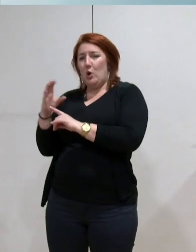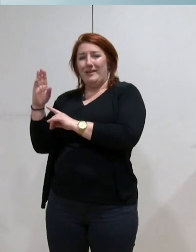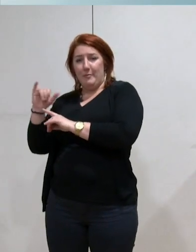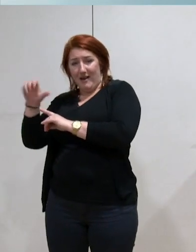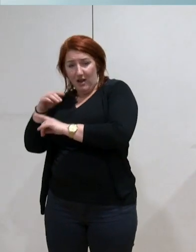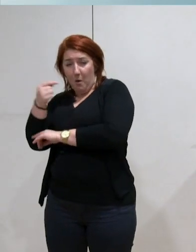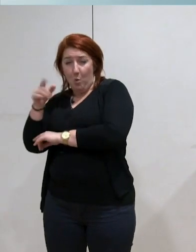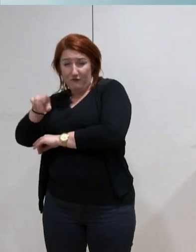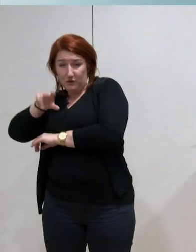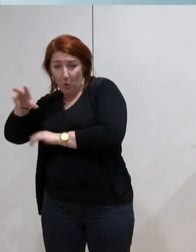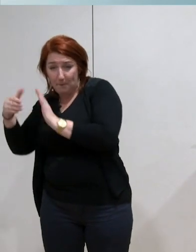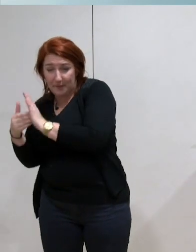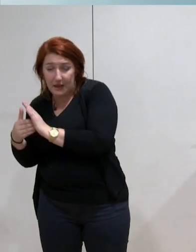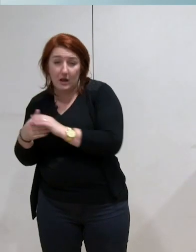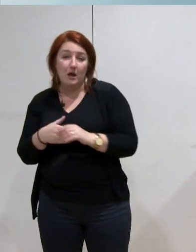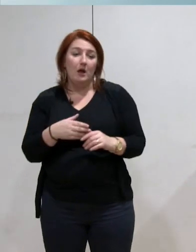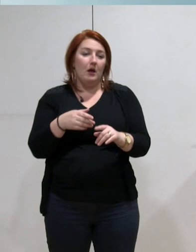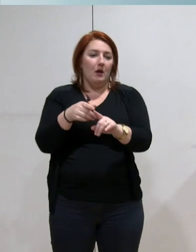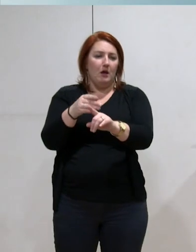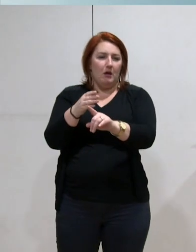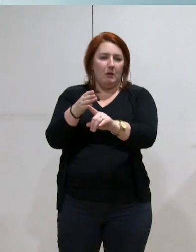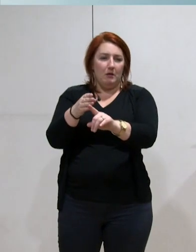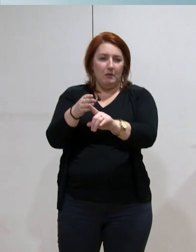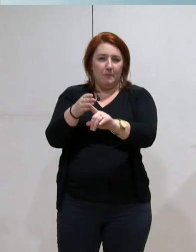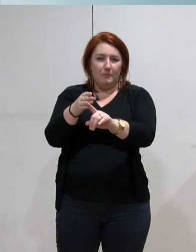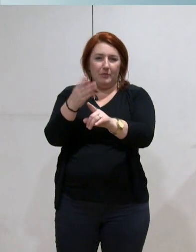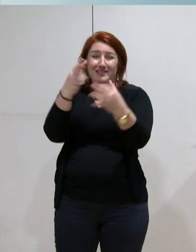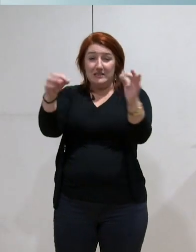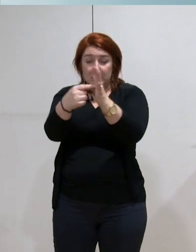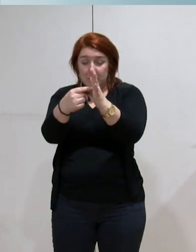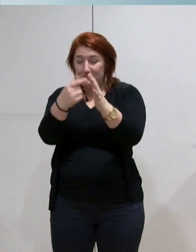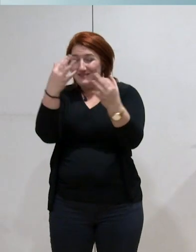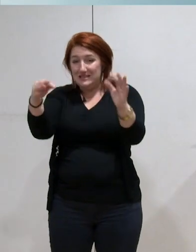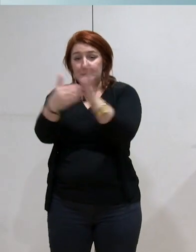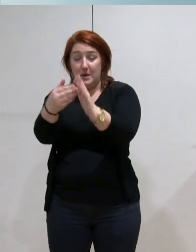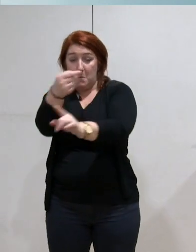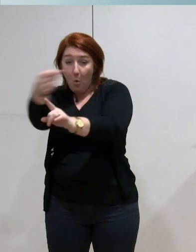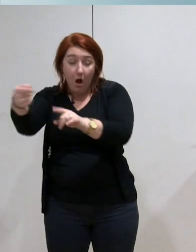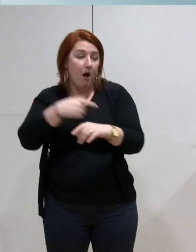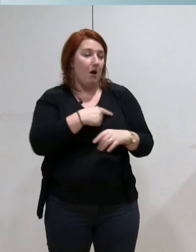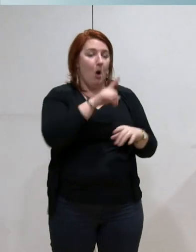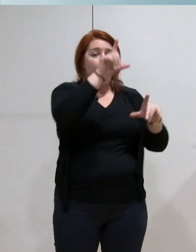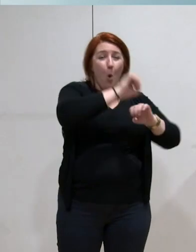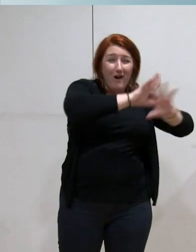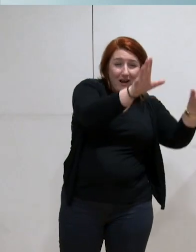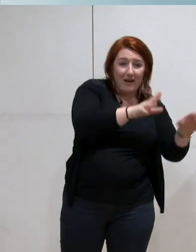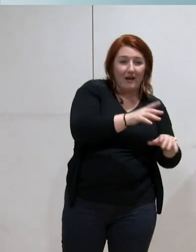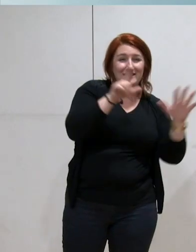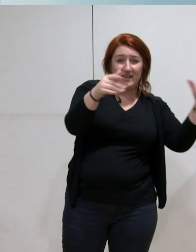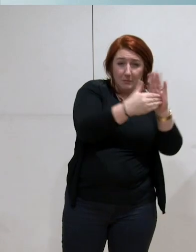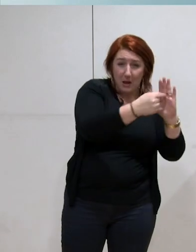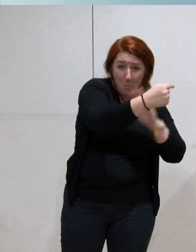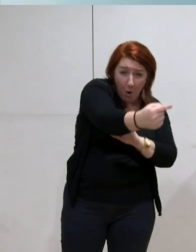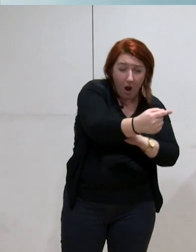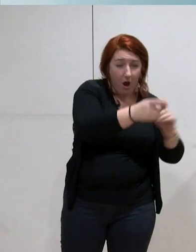€ la MJC AB près de 10000 et la MJC des EAU clair 7000 et vous mettez ainsi